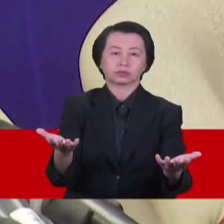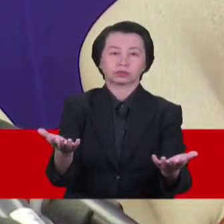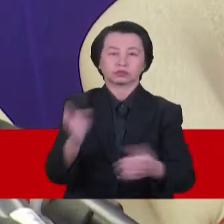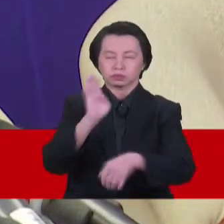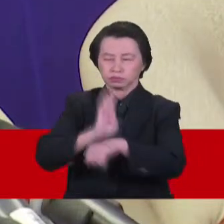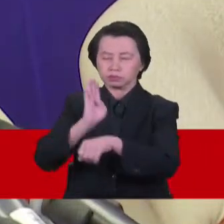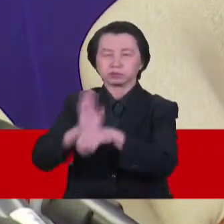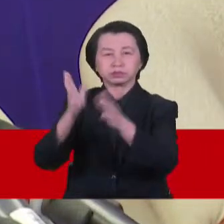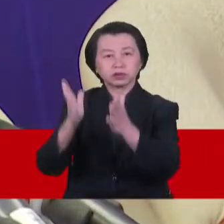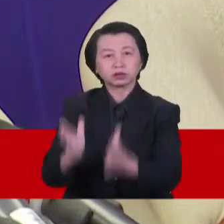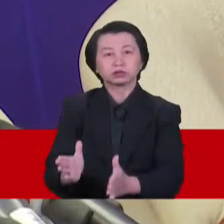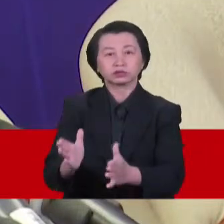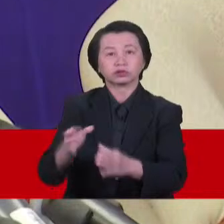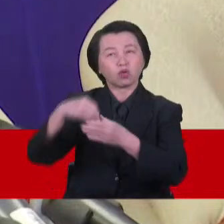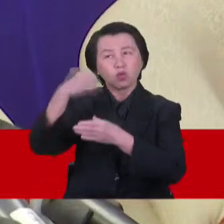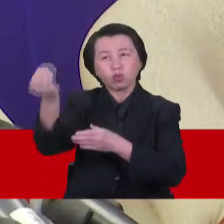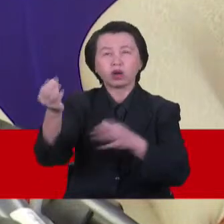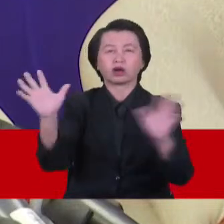buruh ataupun pekerja